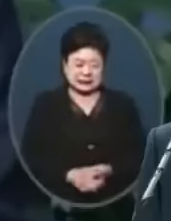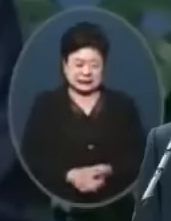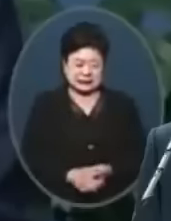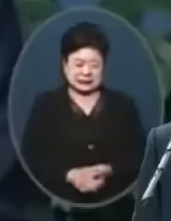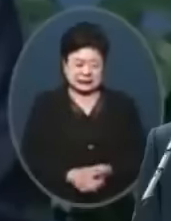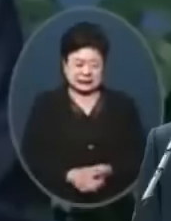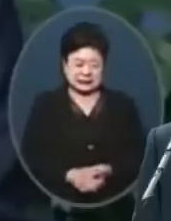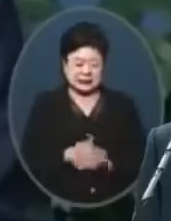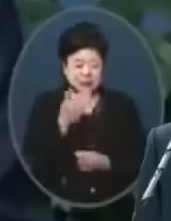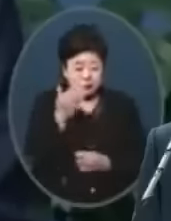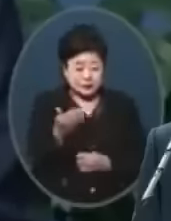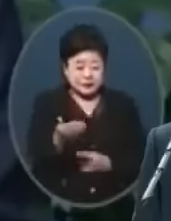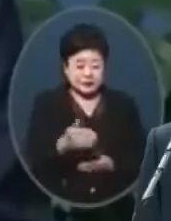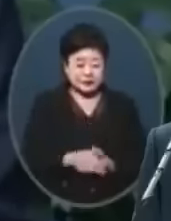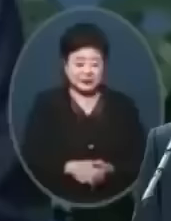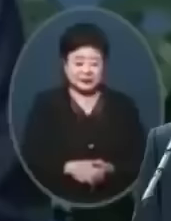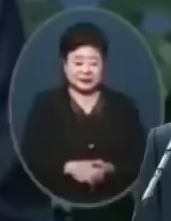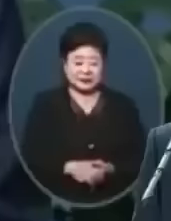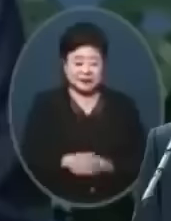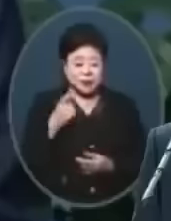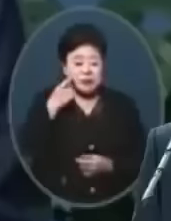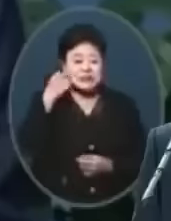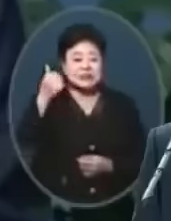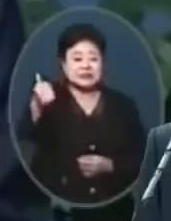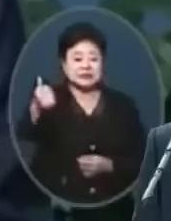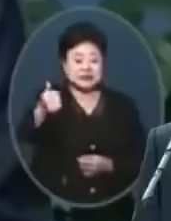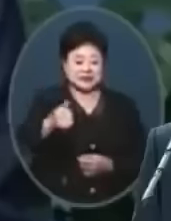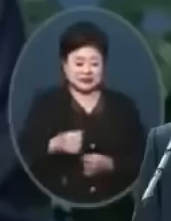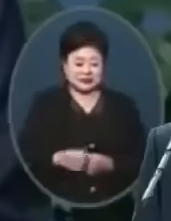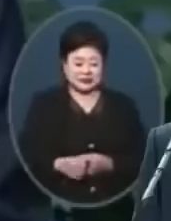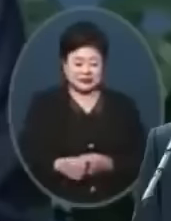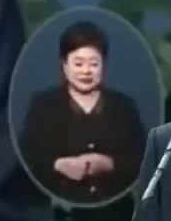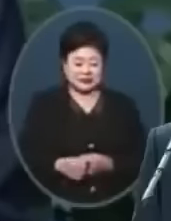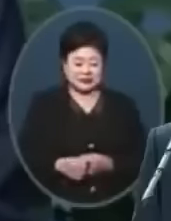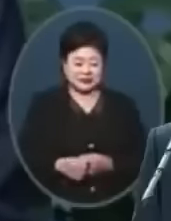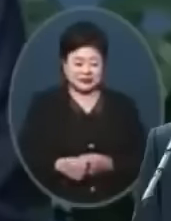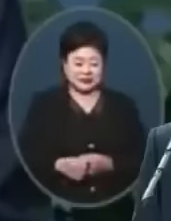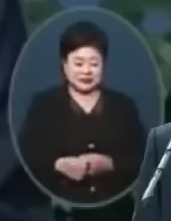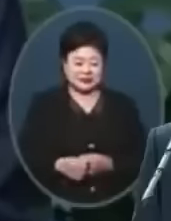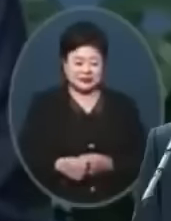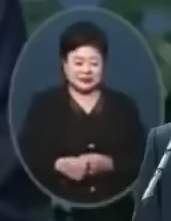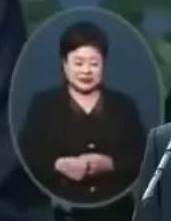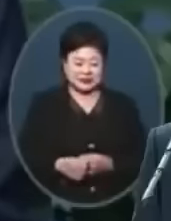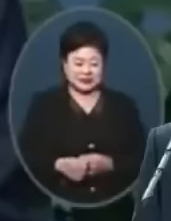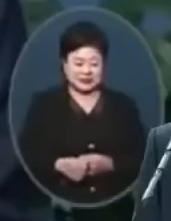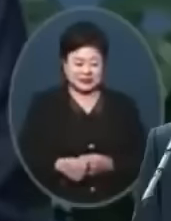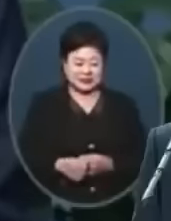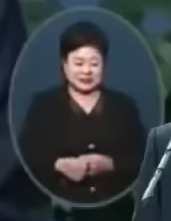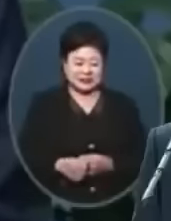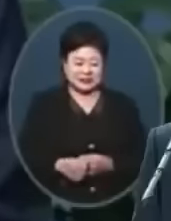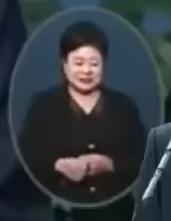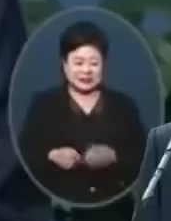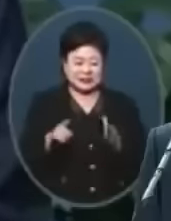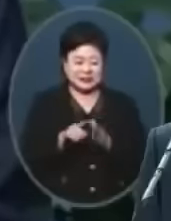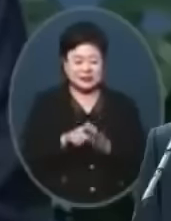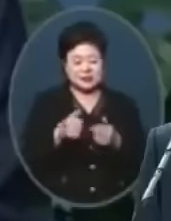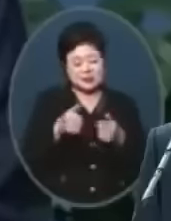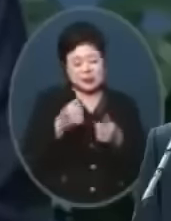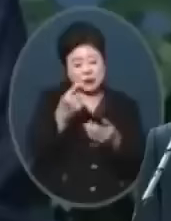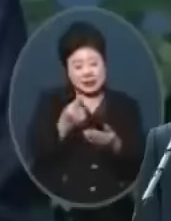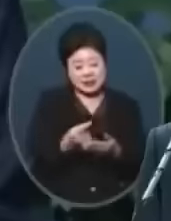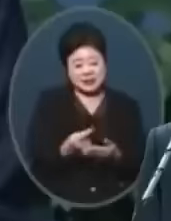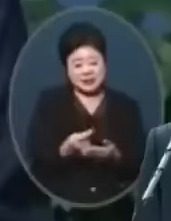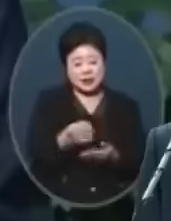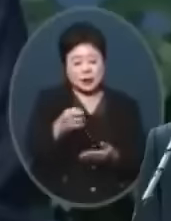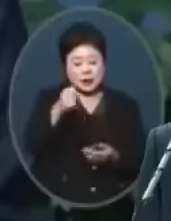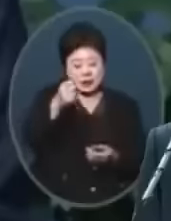그렇다고 여러분 목사가 빙빙 돌아간 말로서 신앙 상담하고 안수 받으러 올 땐